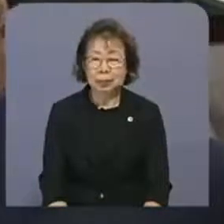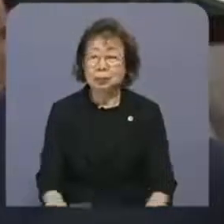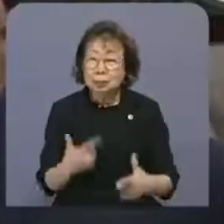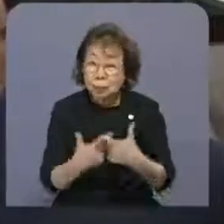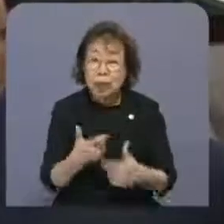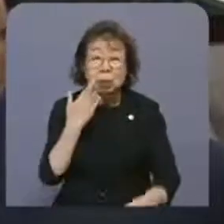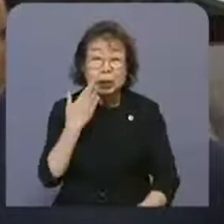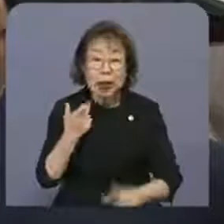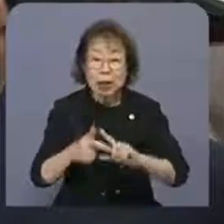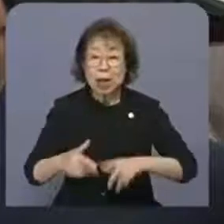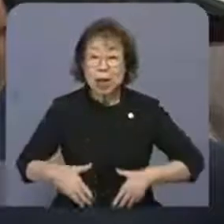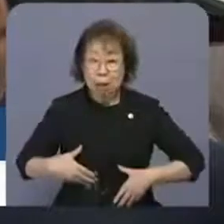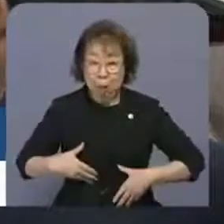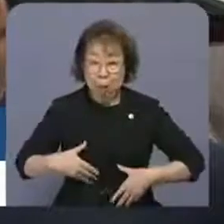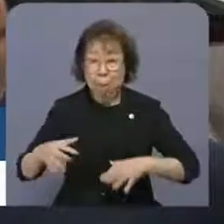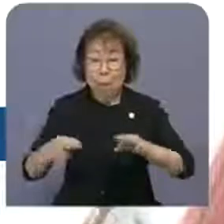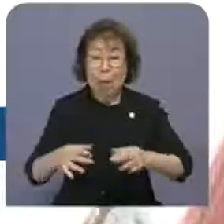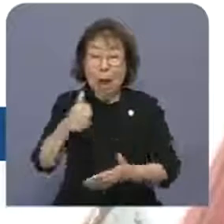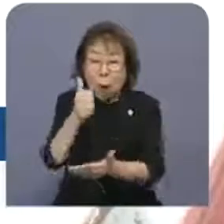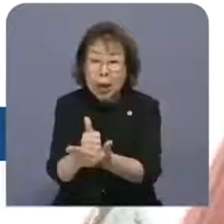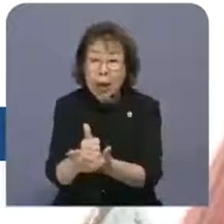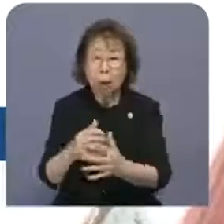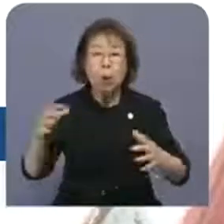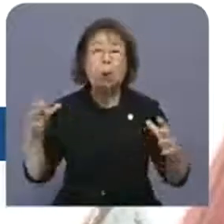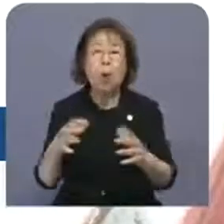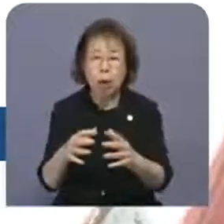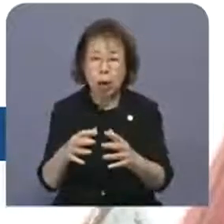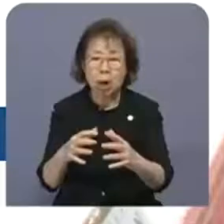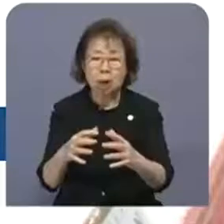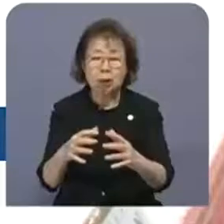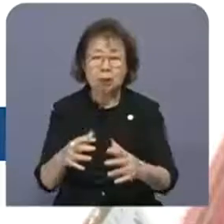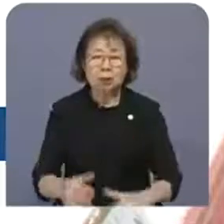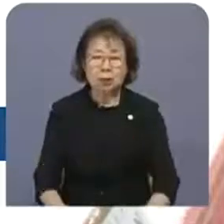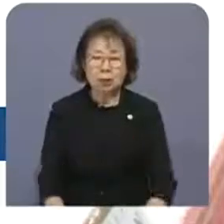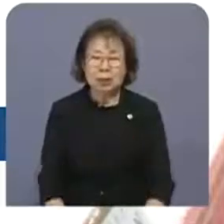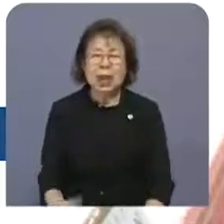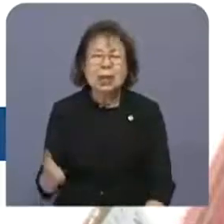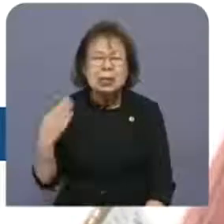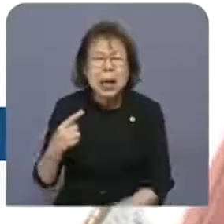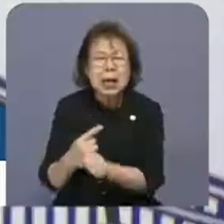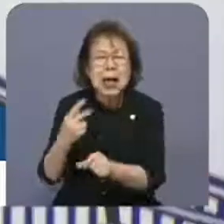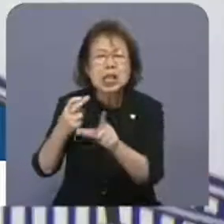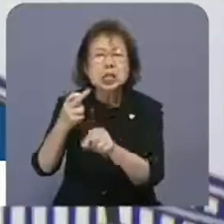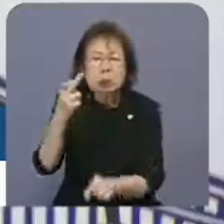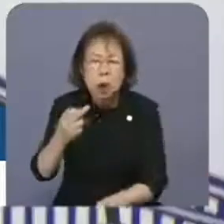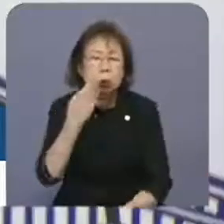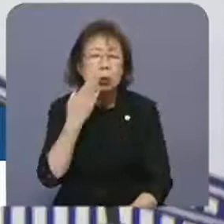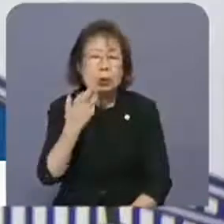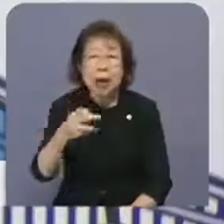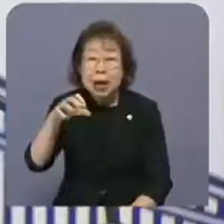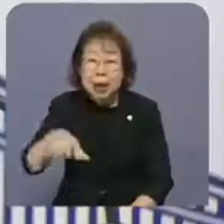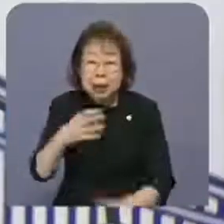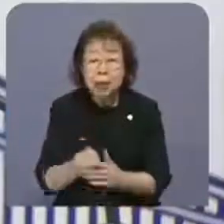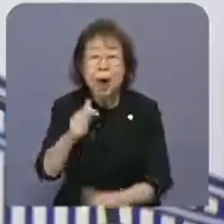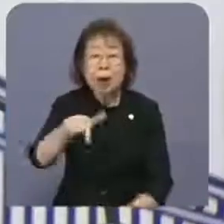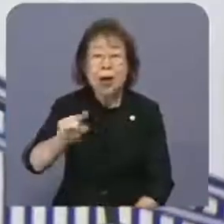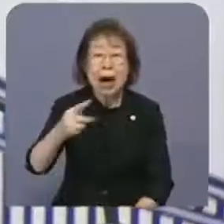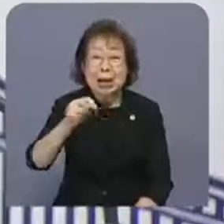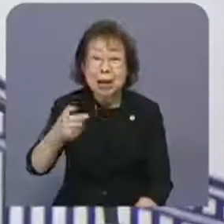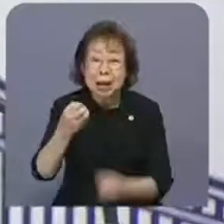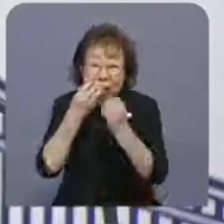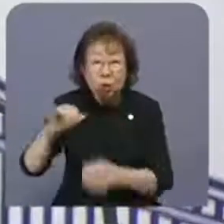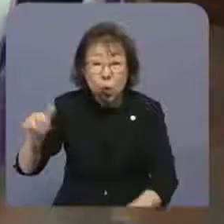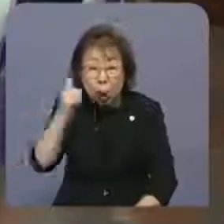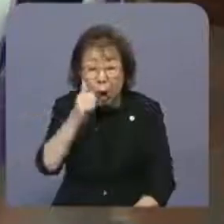부산과 울산 경남 상공회의소 회장 등이 한자리에 다시 모였습니다. 지난해 12월 울산에서 가덕신공항